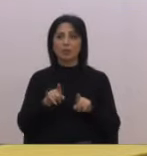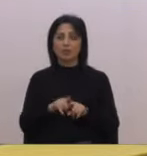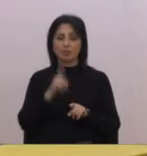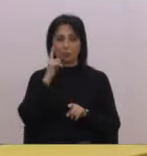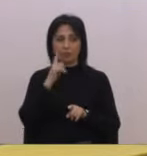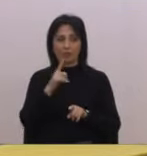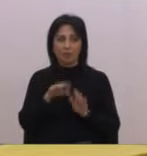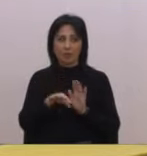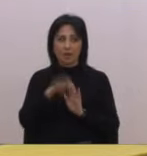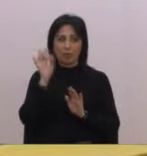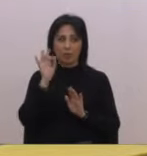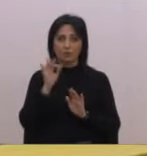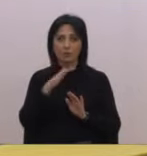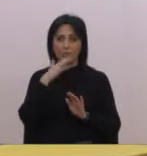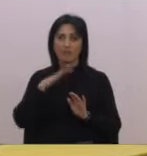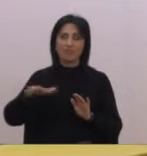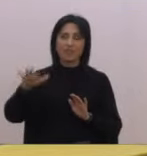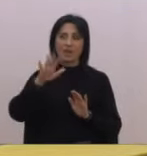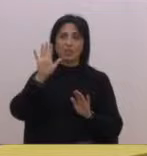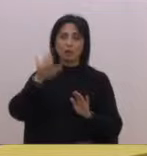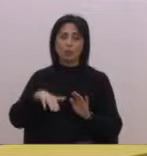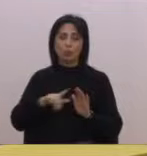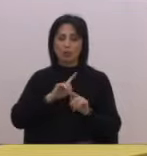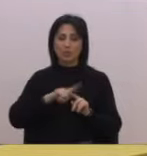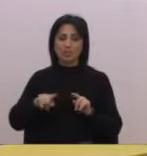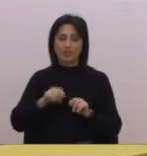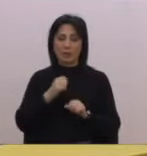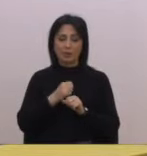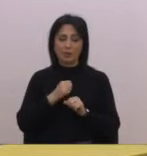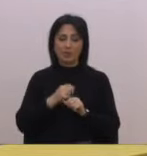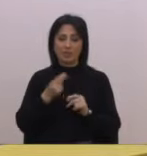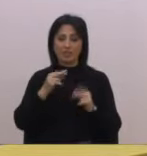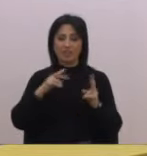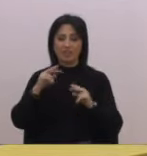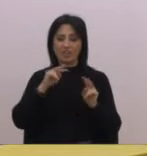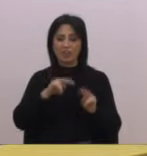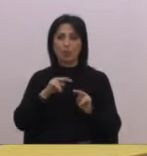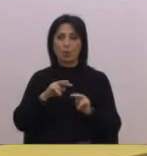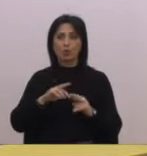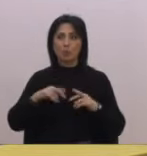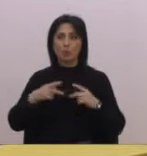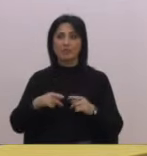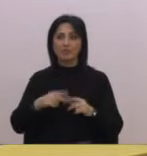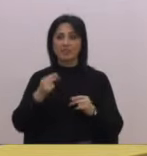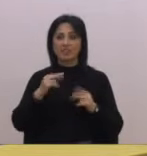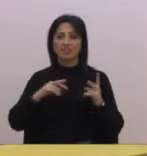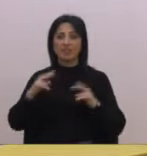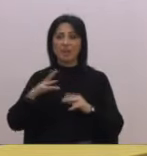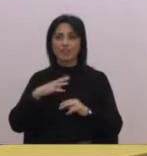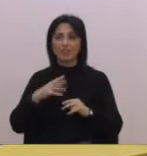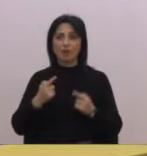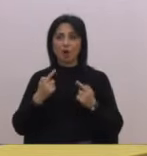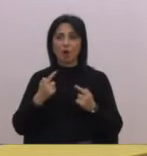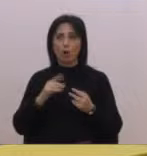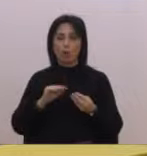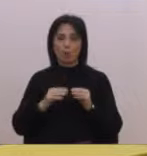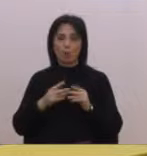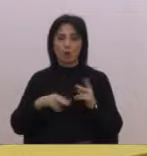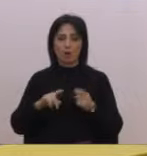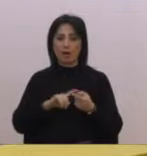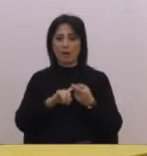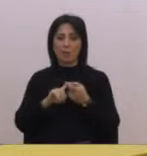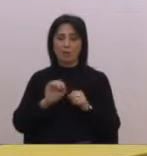რომ გამოირჩეოდა, ბევრ ქვეყანაზე უფრო სწრაფად მოახდინა ინფლაციის კონტროლში მოქცევა, თუმცა ინფლაცია იყო გლობალური გამოწვევა